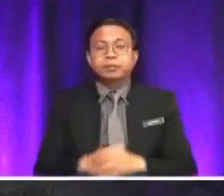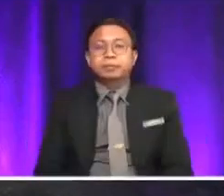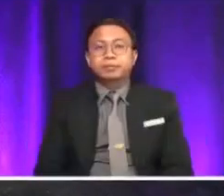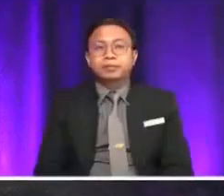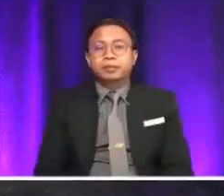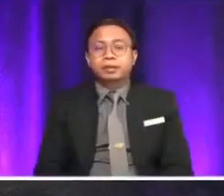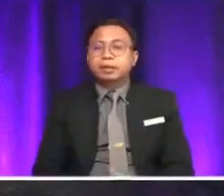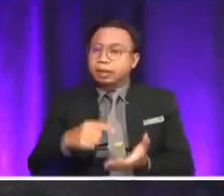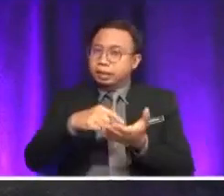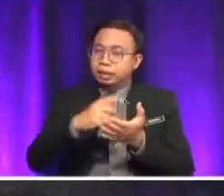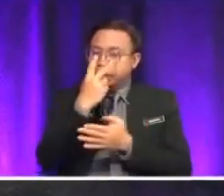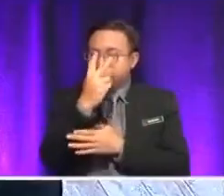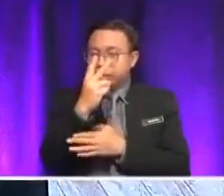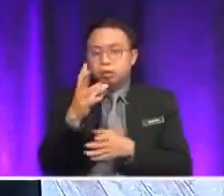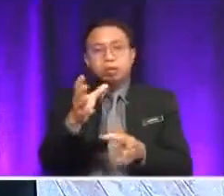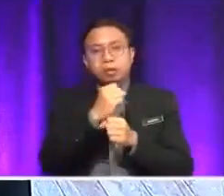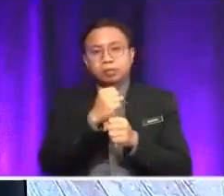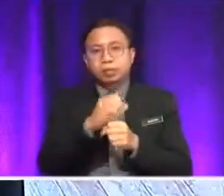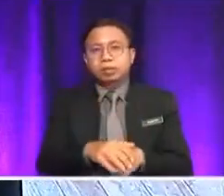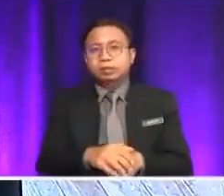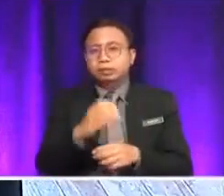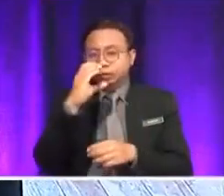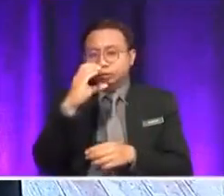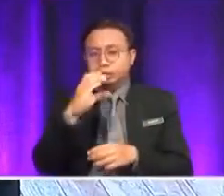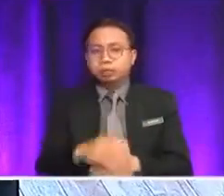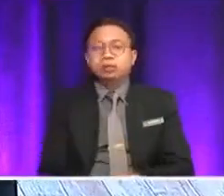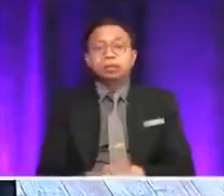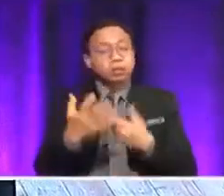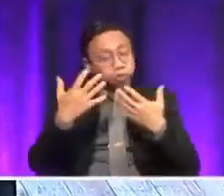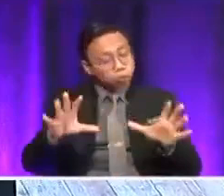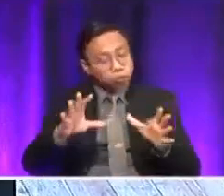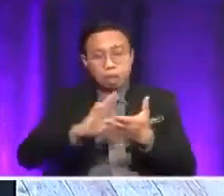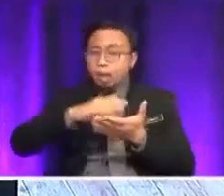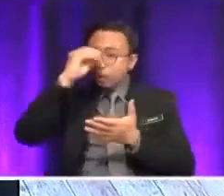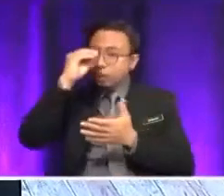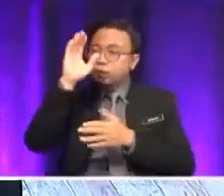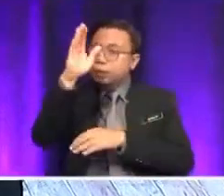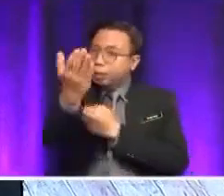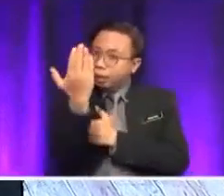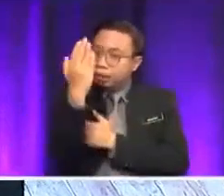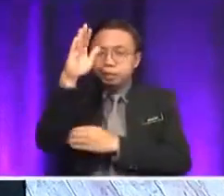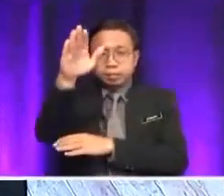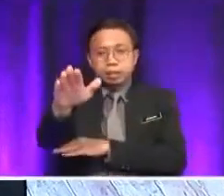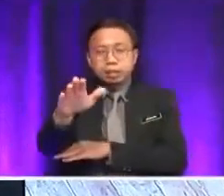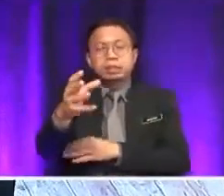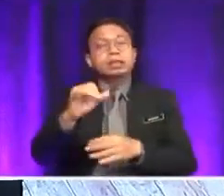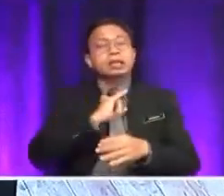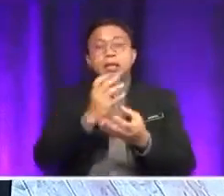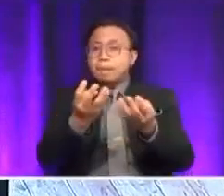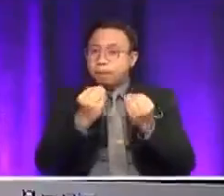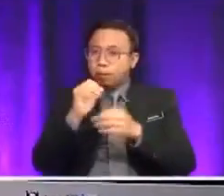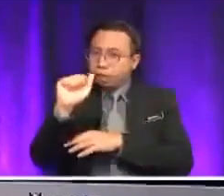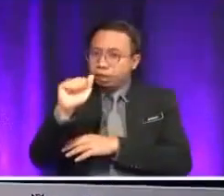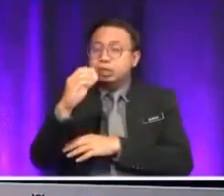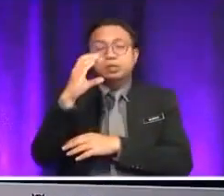Ni cikgu, cikgu tengok ah, saya dapat keputusan C cikgu. Saya dah belajar siang malam cikgu, dapat C juga. Saya nak A. C